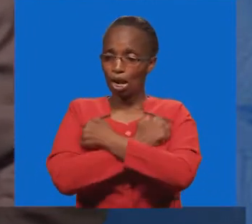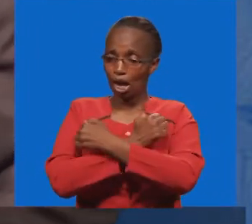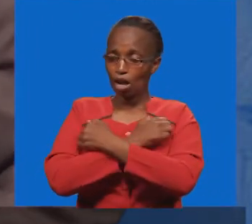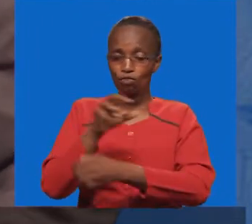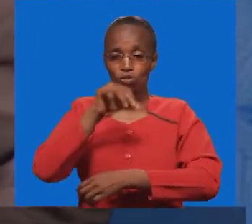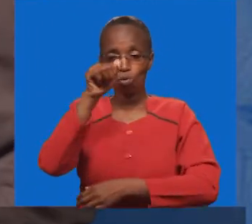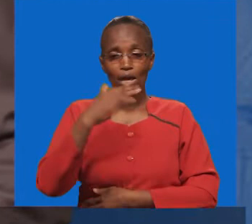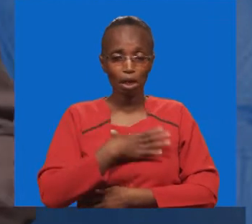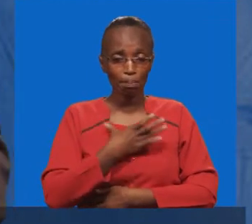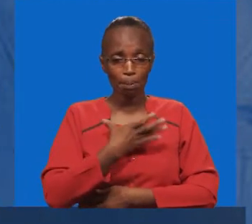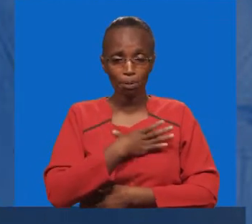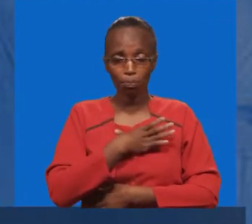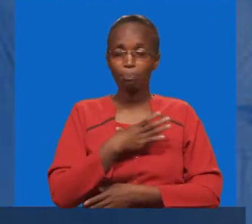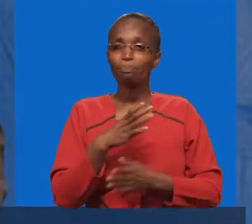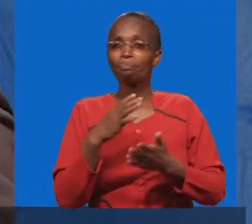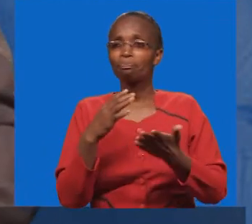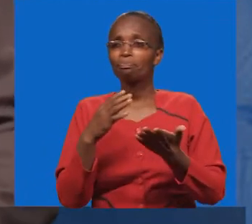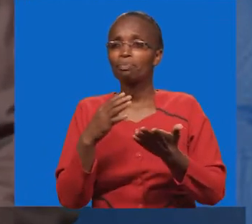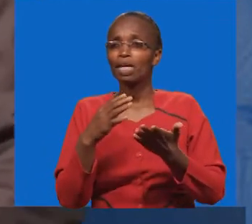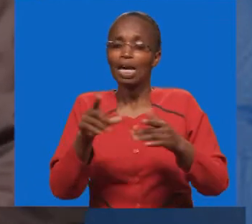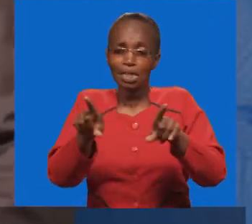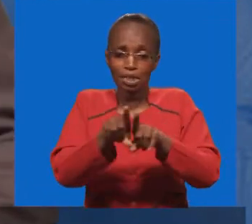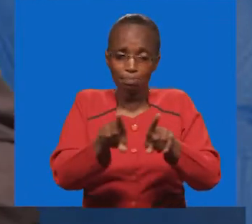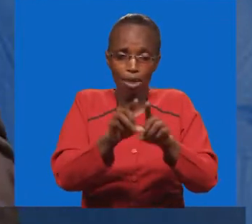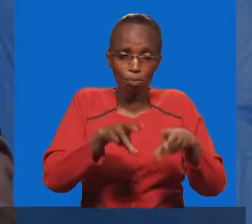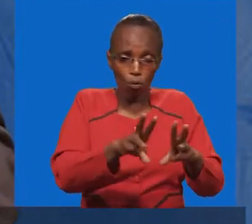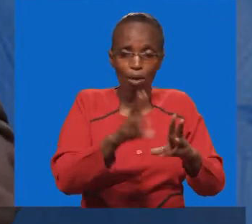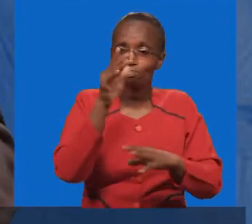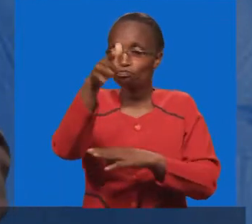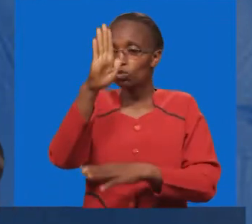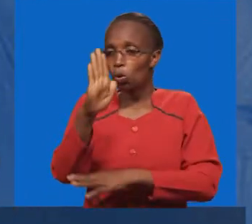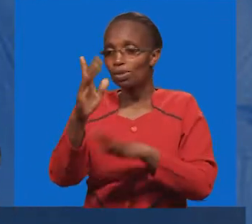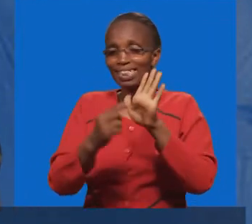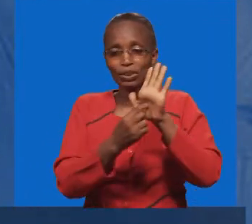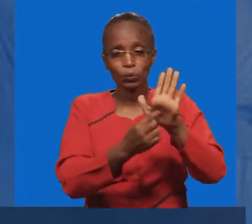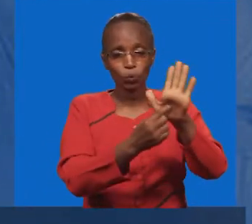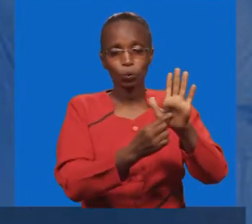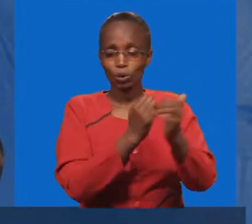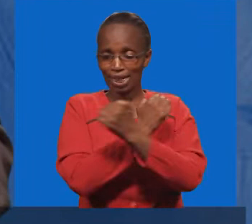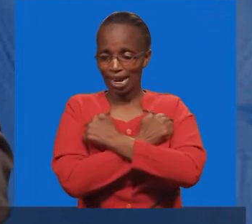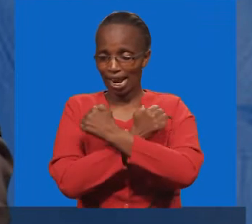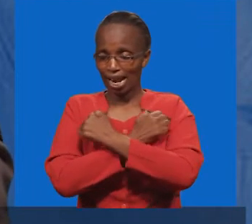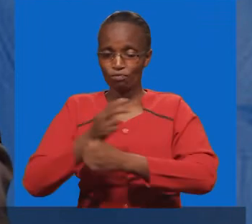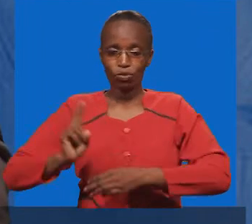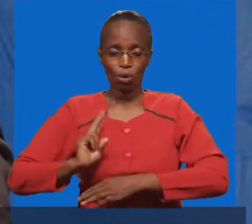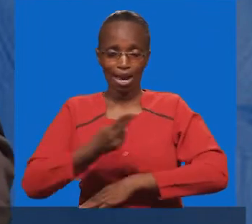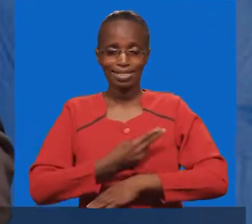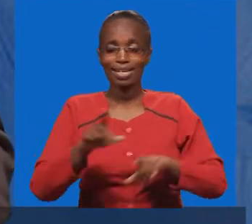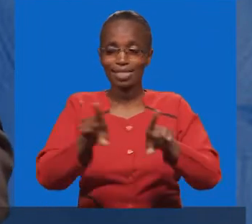kuonyesha upendo kwa wengine. Haleluya mtazamaji mpendwa. Unaona kama vile Mungu alionyesha